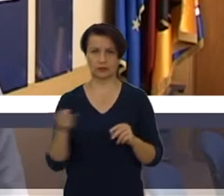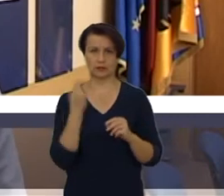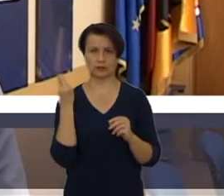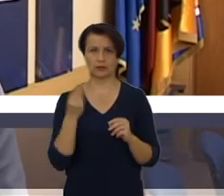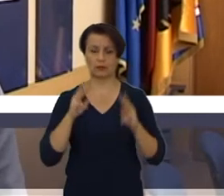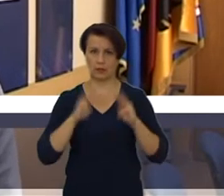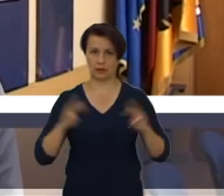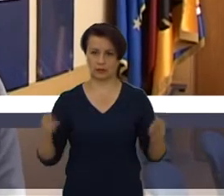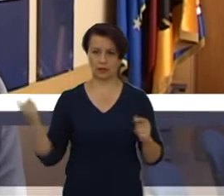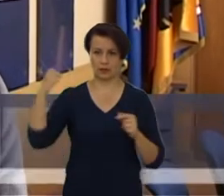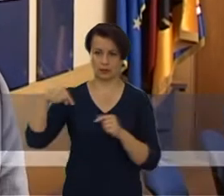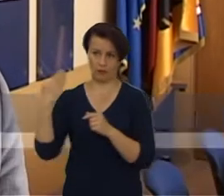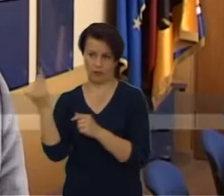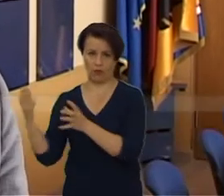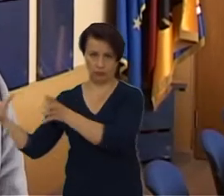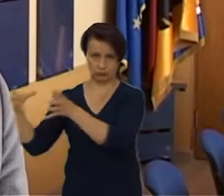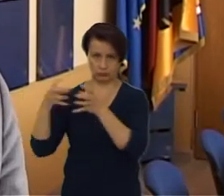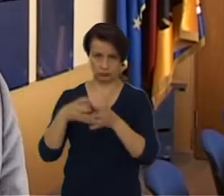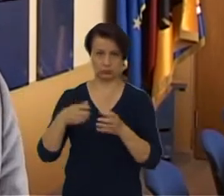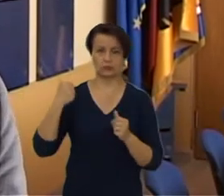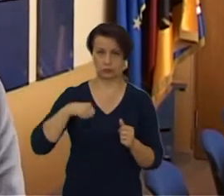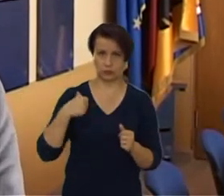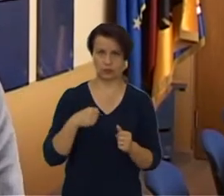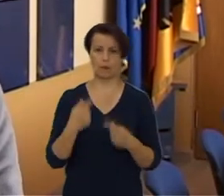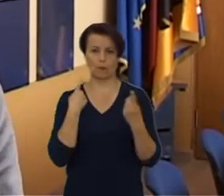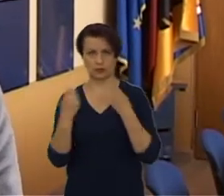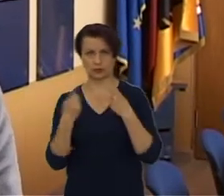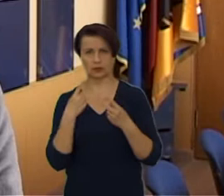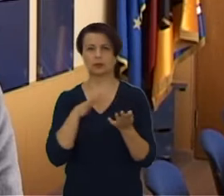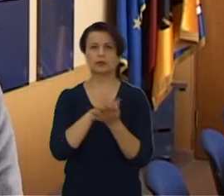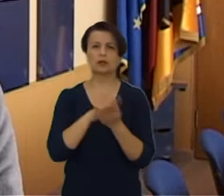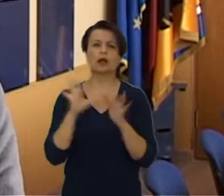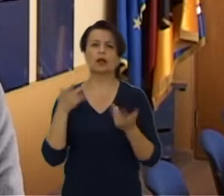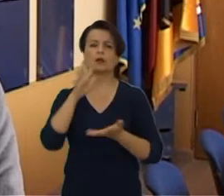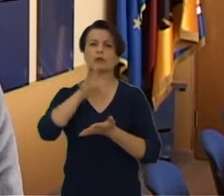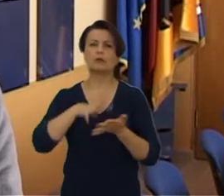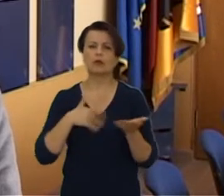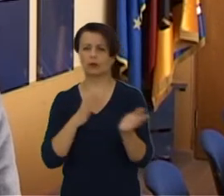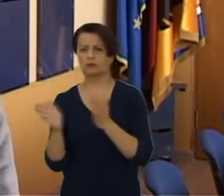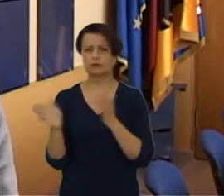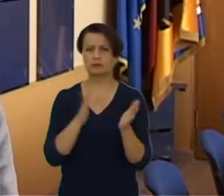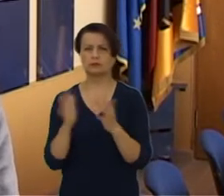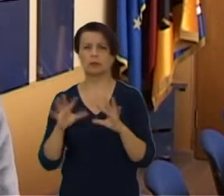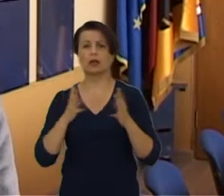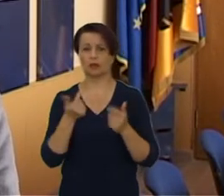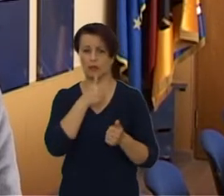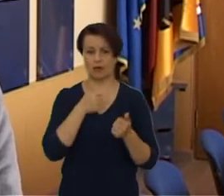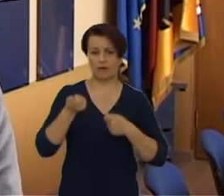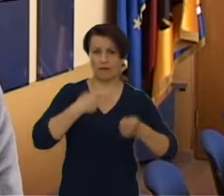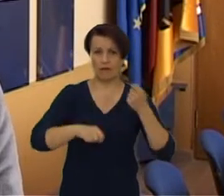su savo komandos žmonėm, pasikalbėjomės, ieškom toliau, reiškia, variantų, kaip vis dėlto verslo atstovus,